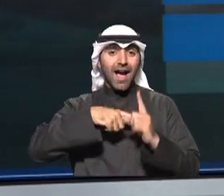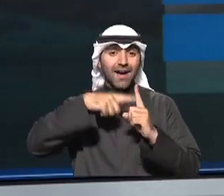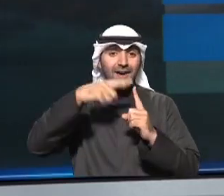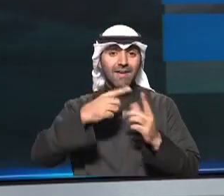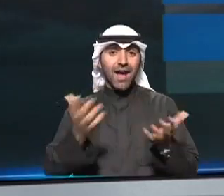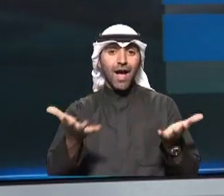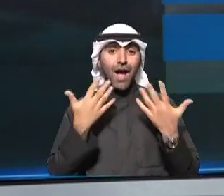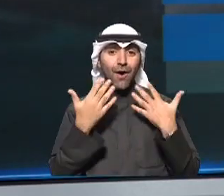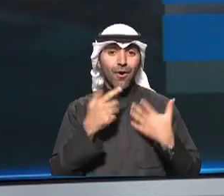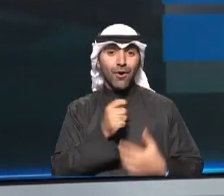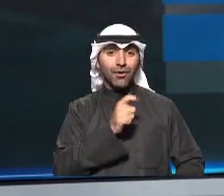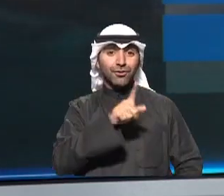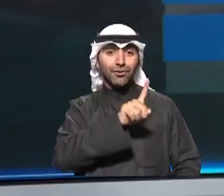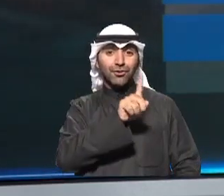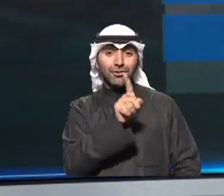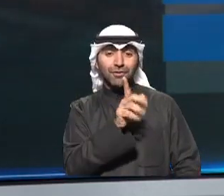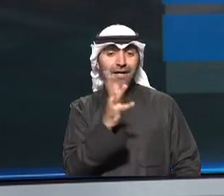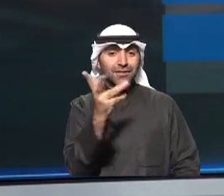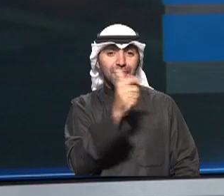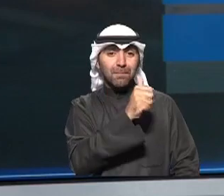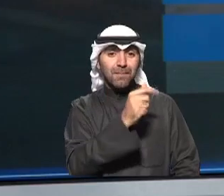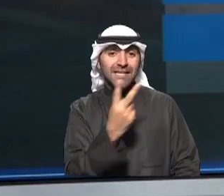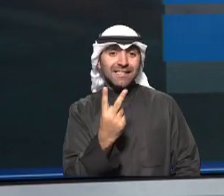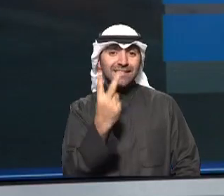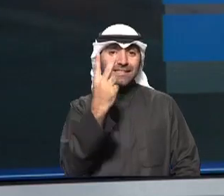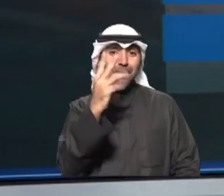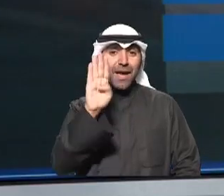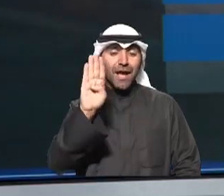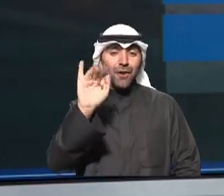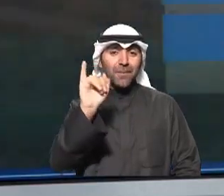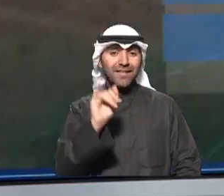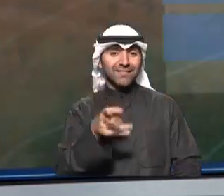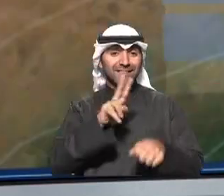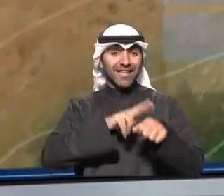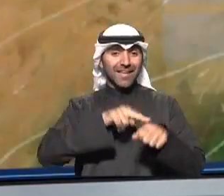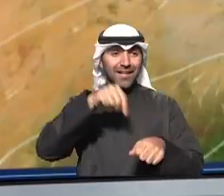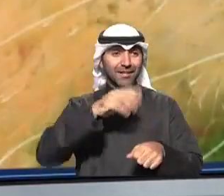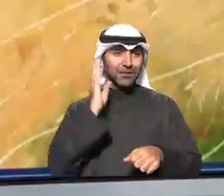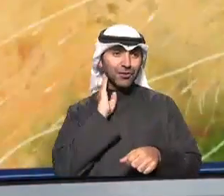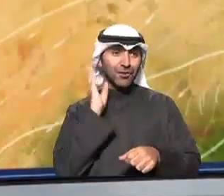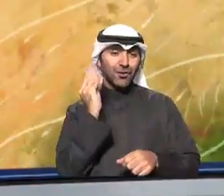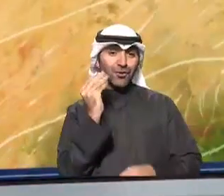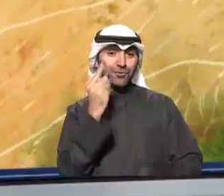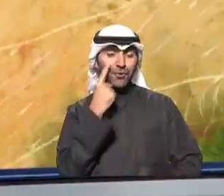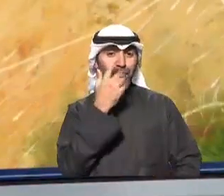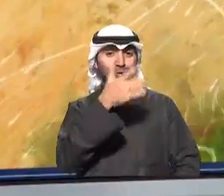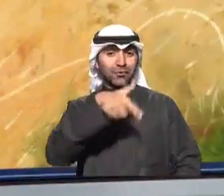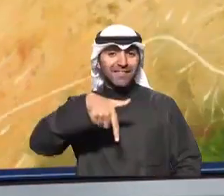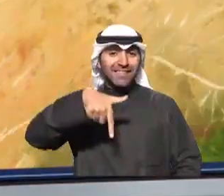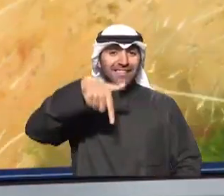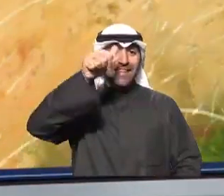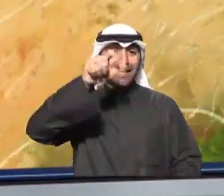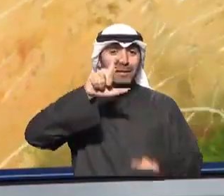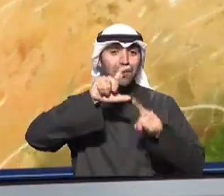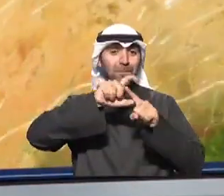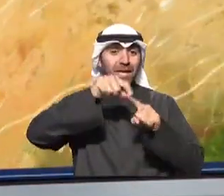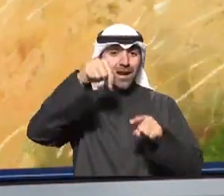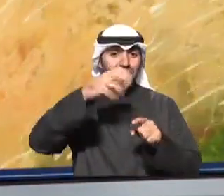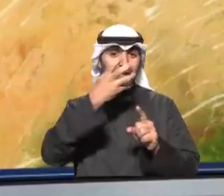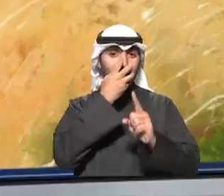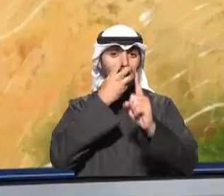الحرارة حاليا 19 درجة مئوية، حول 60% رطوبة نسبية، ورؤية أفقية ممتازة تتجاوز 10 كيلو، امتداد مرتفع